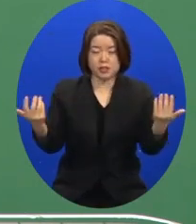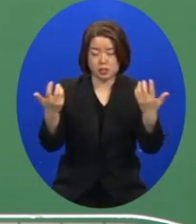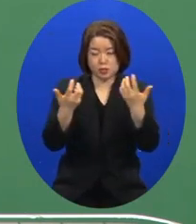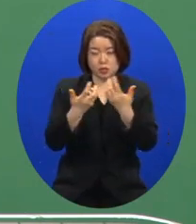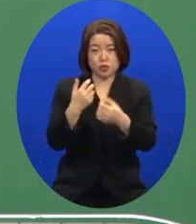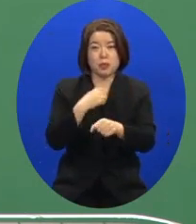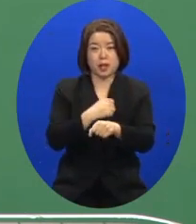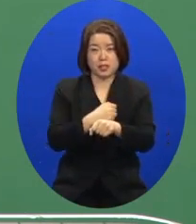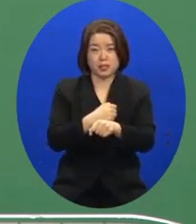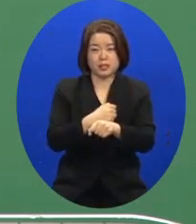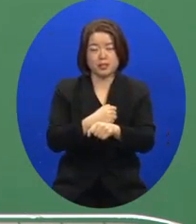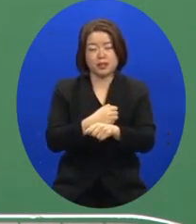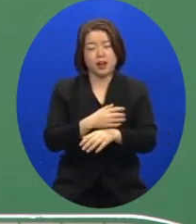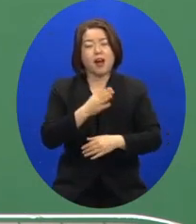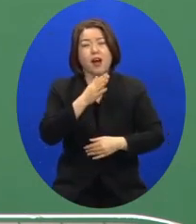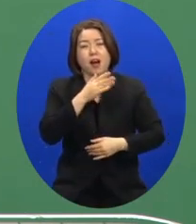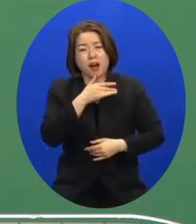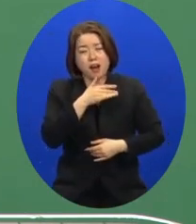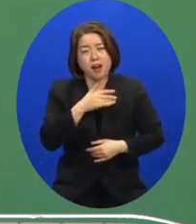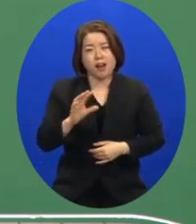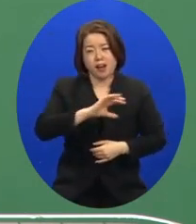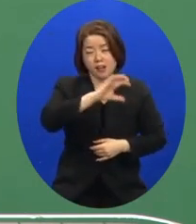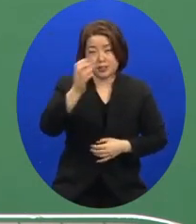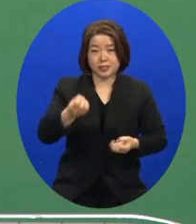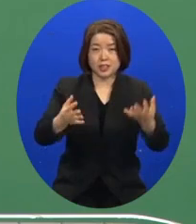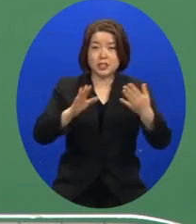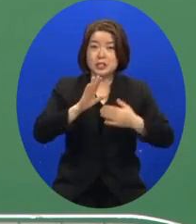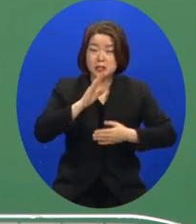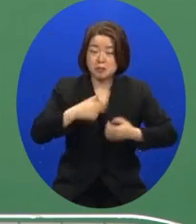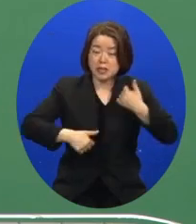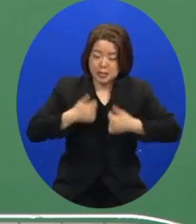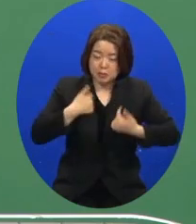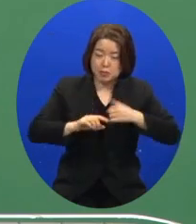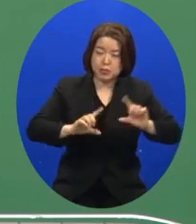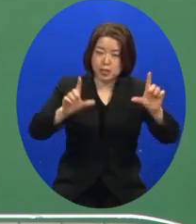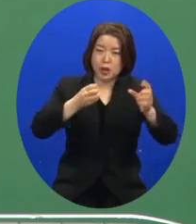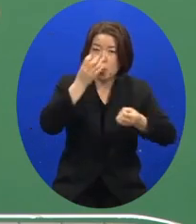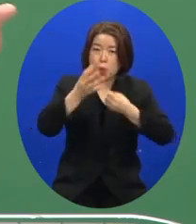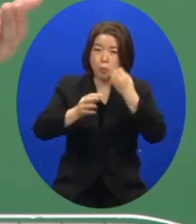아 성탄절이 정말 기쁜 날이구나, 이런 고백이 나오게 되기를 축복합니다.